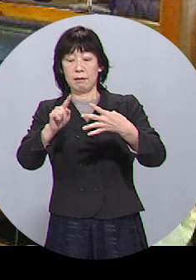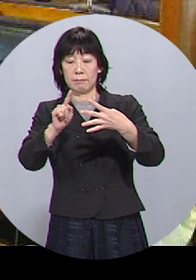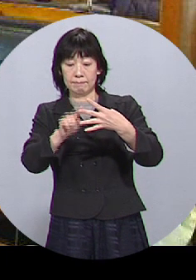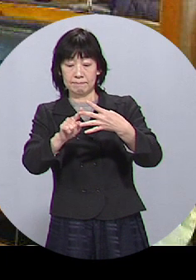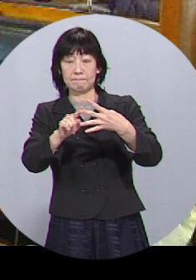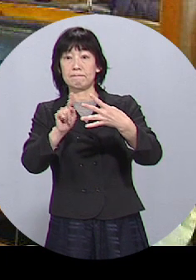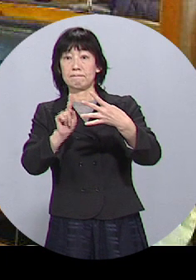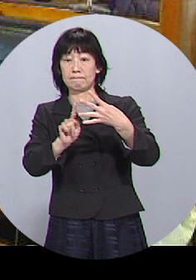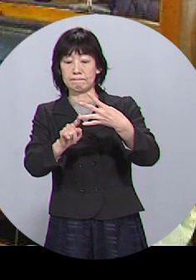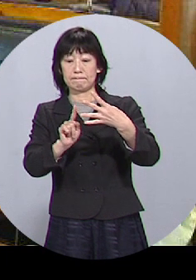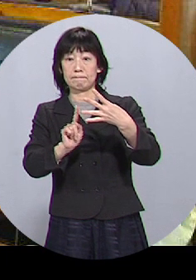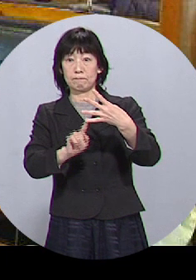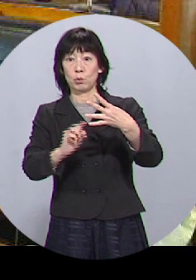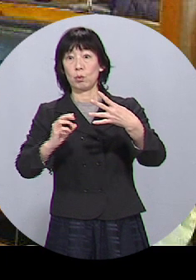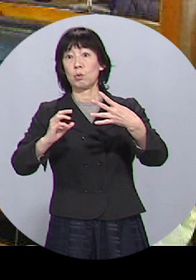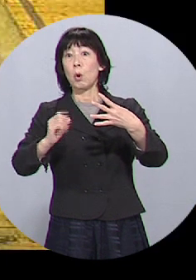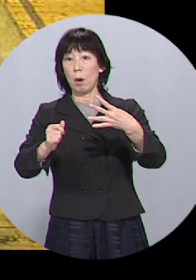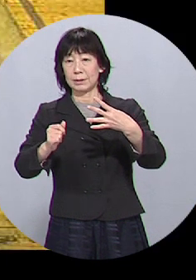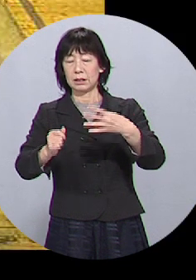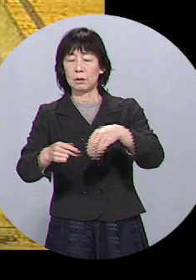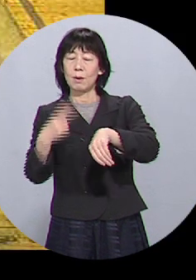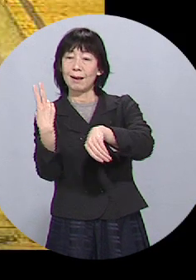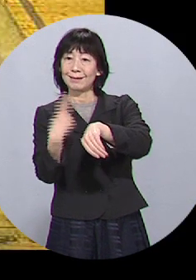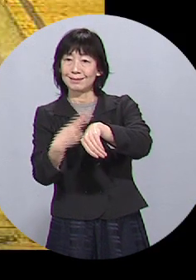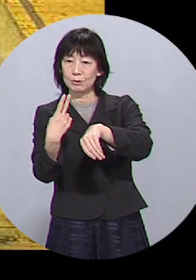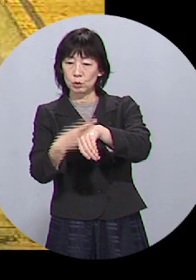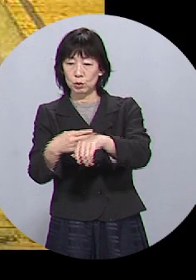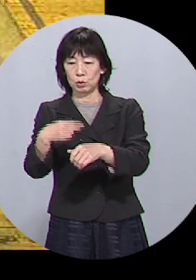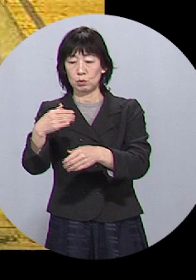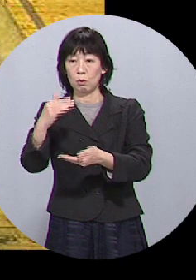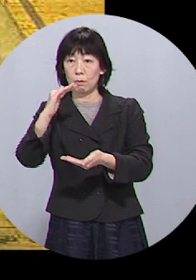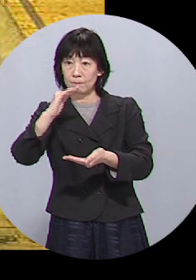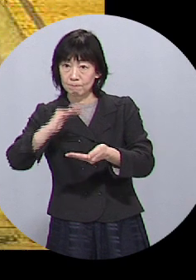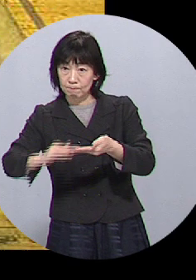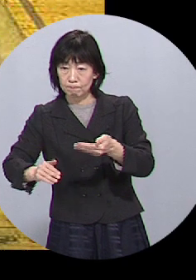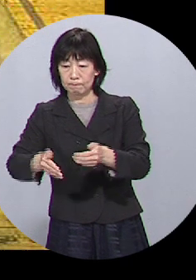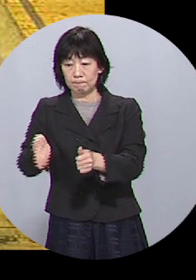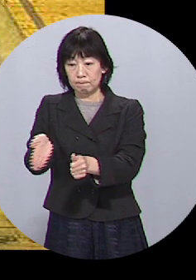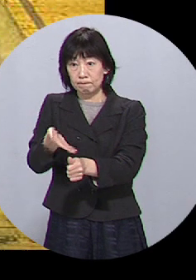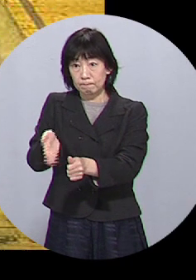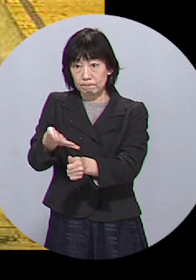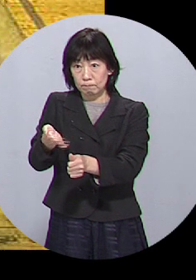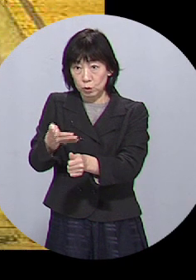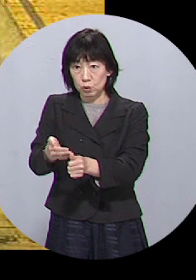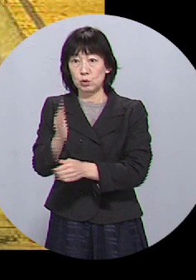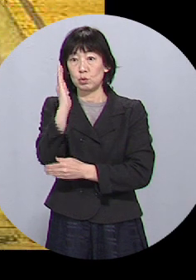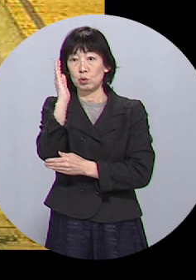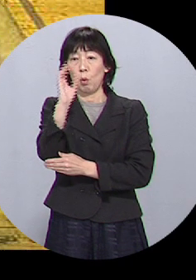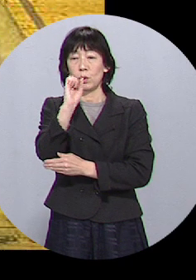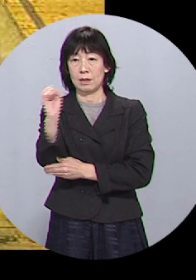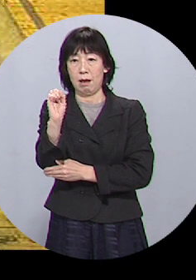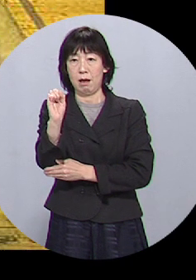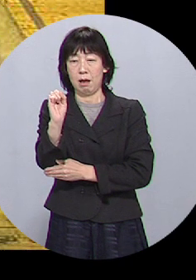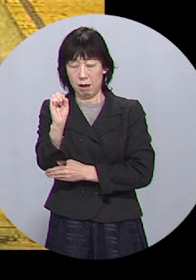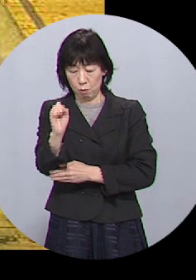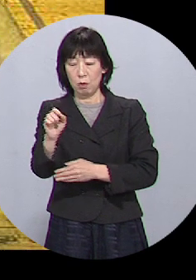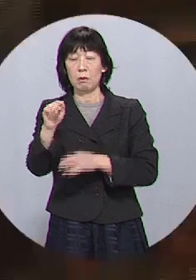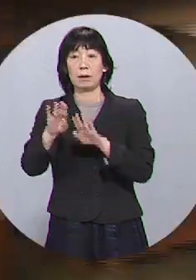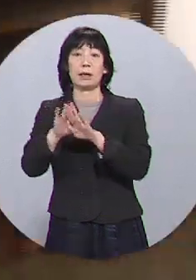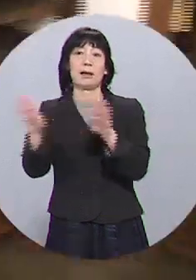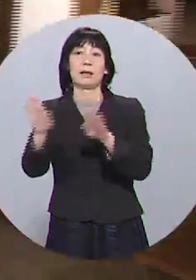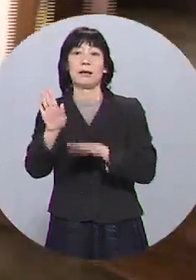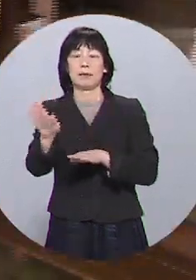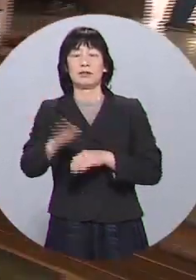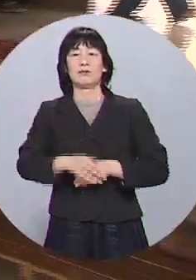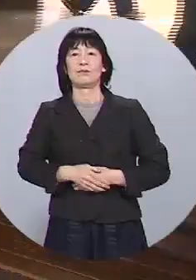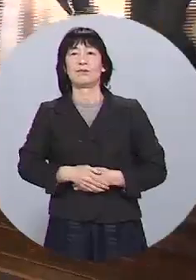には秩父銘仙を作る技術を習得する秩父銘仙後継者育成講座も開催されています。 こ